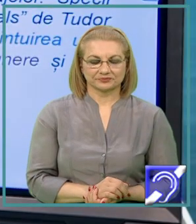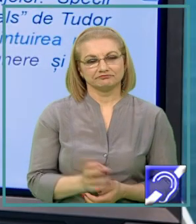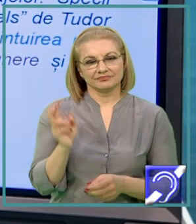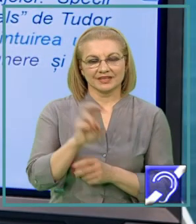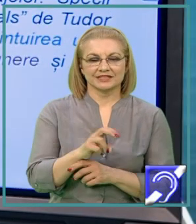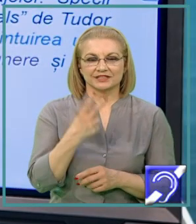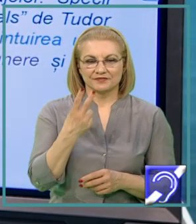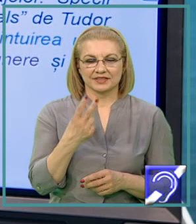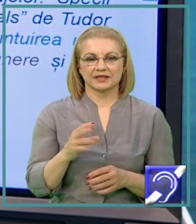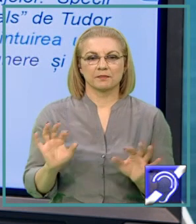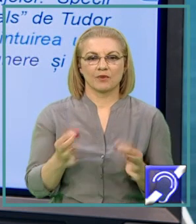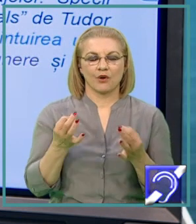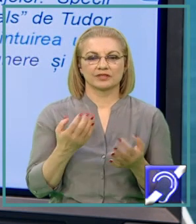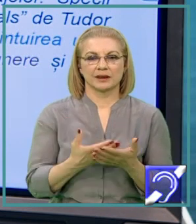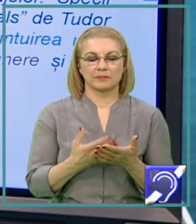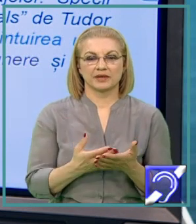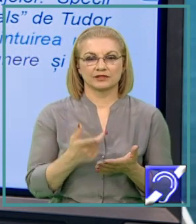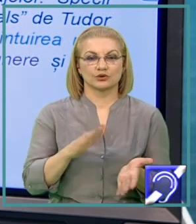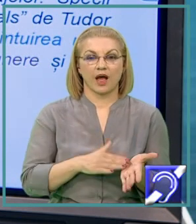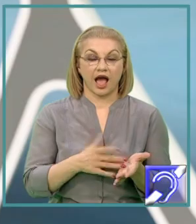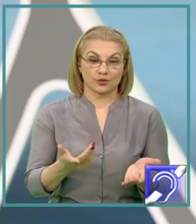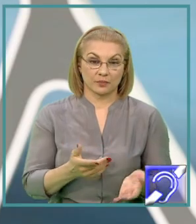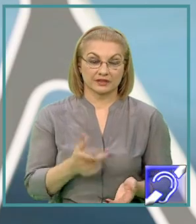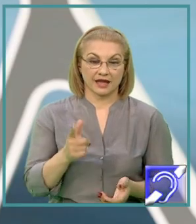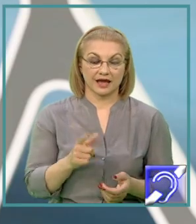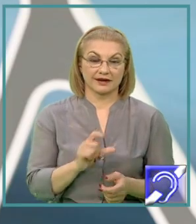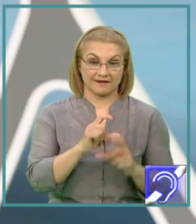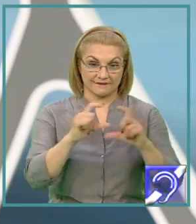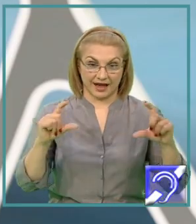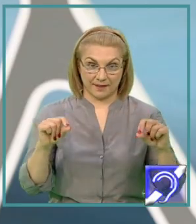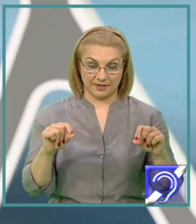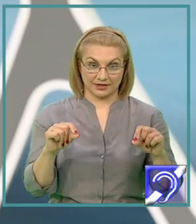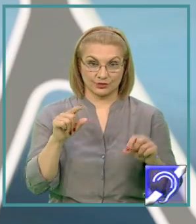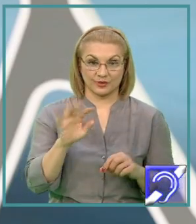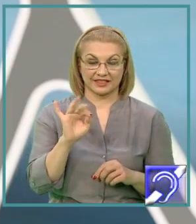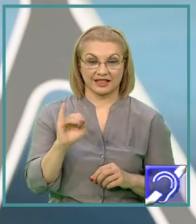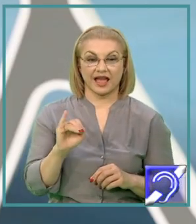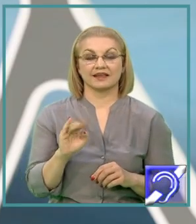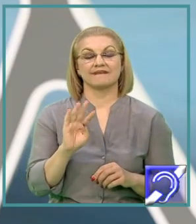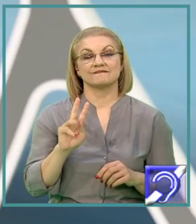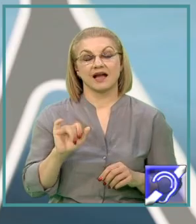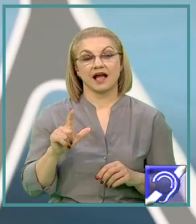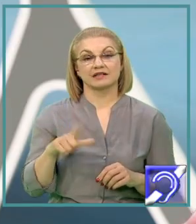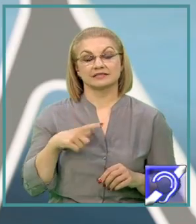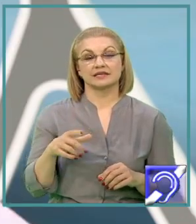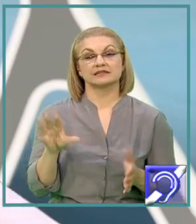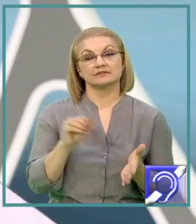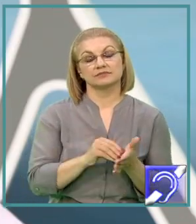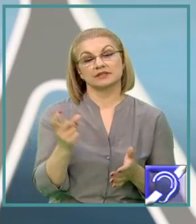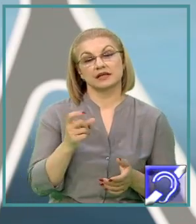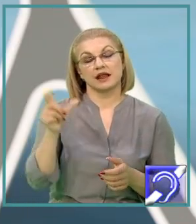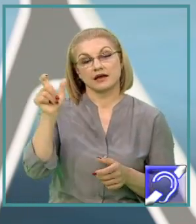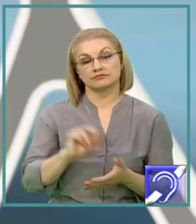trecem în revistă un model de argumentare, că fragmentul Titanic Vals se încadrează, aparține genului dramatic. Evident, am